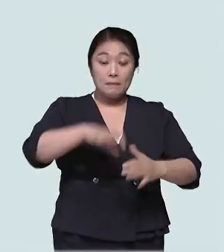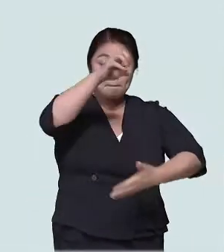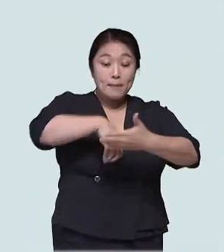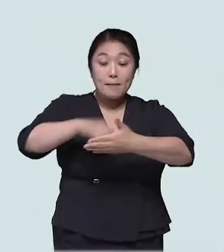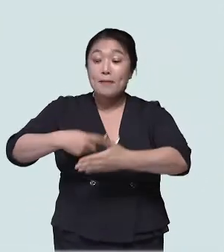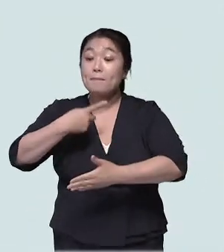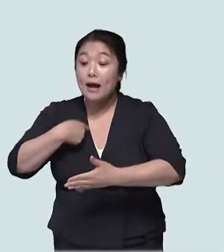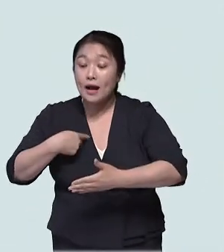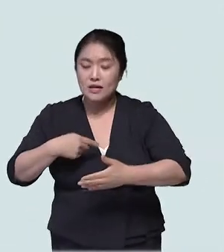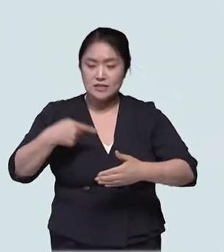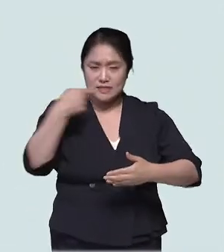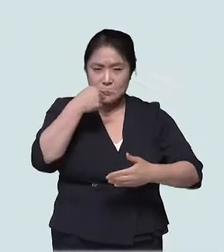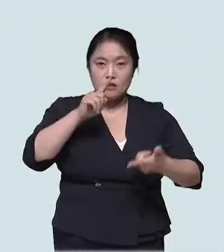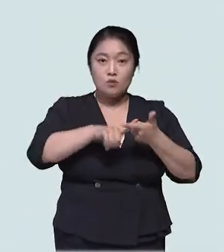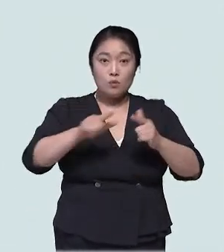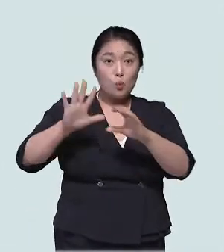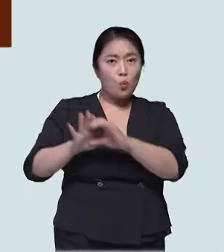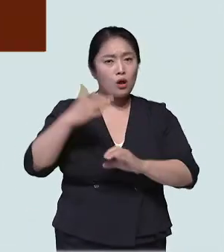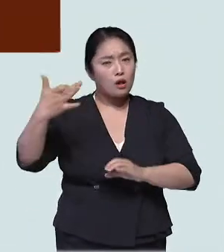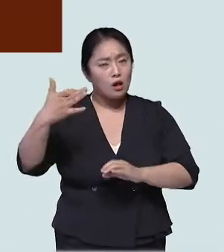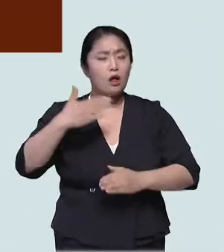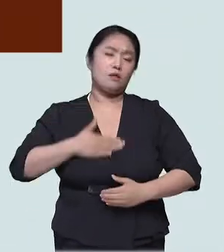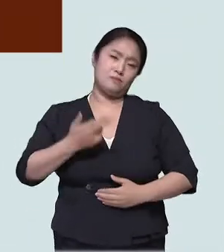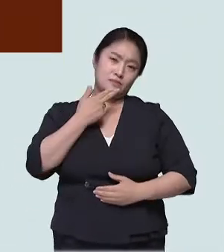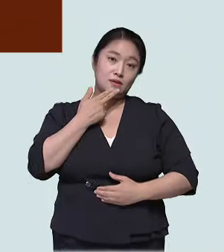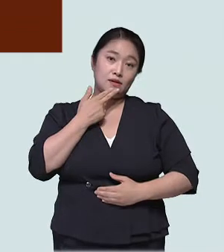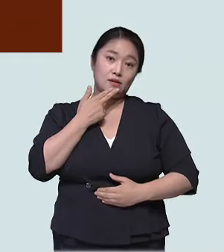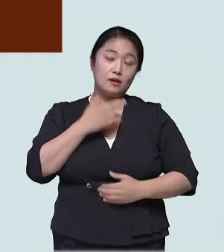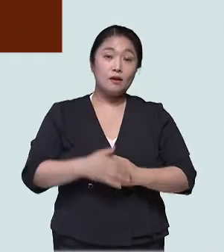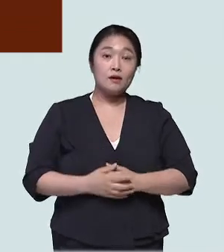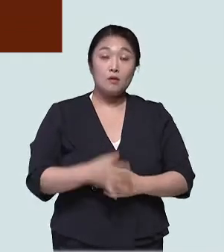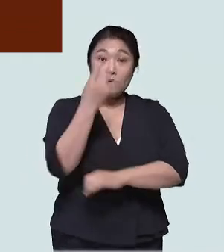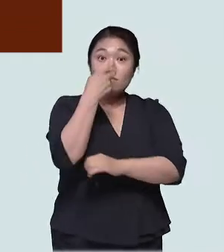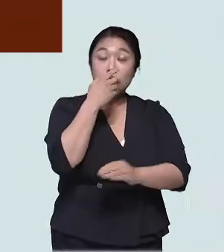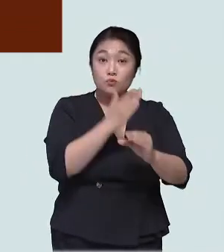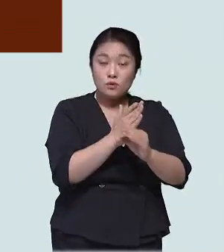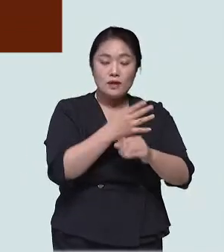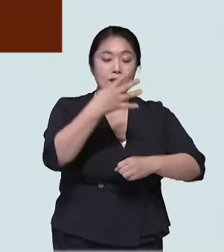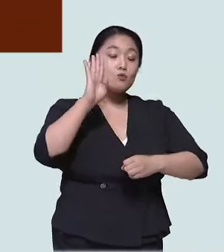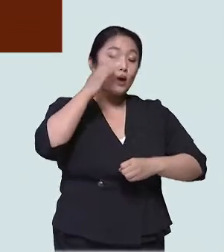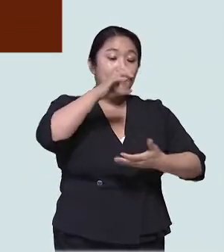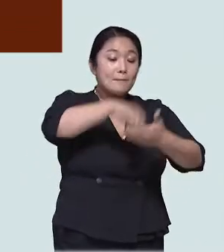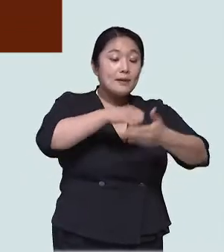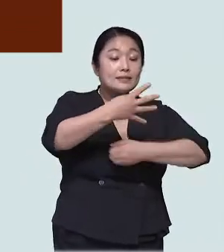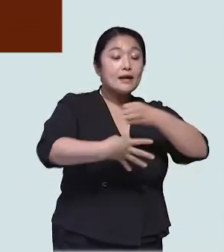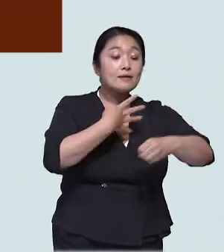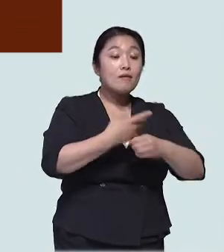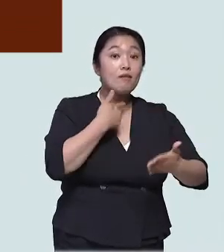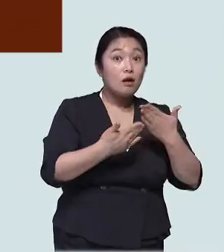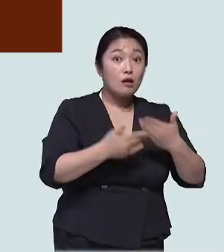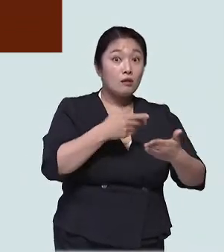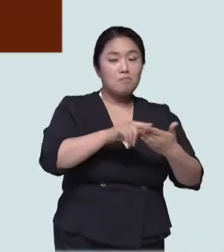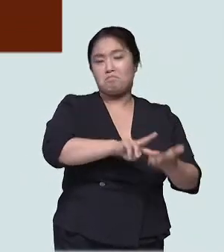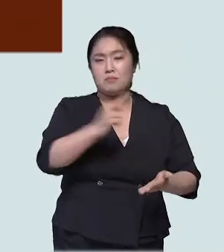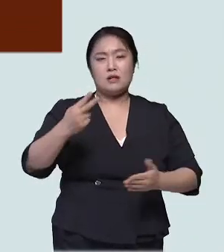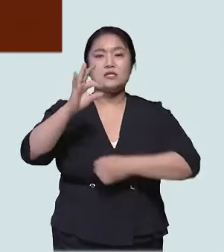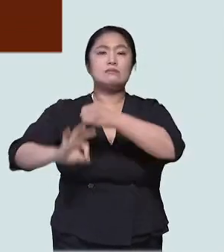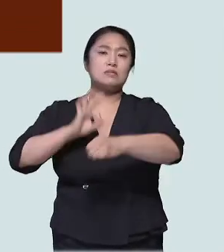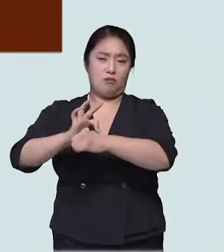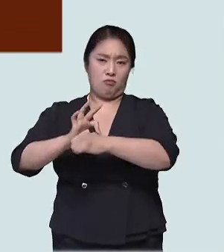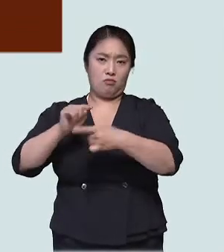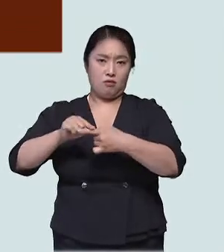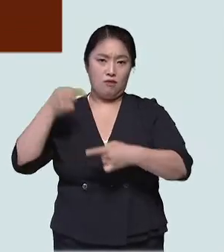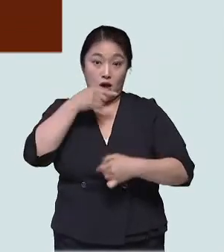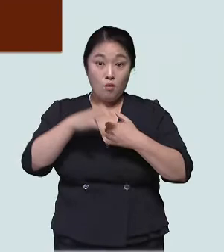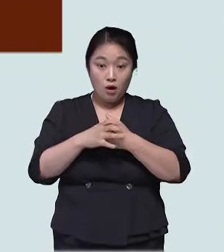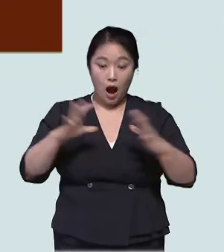전력에 대한 제재 강화 와 코르다 1 구도 변수입니다 민주당은 최근 4년 이내 탈장 자를 10년 이내로 강화하고